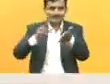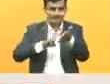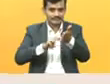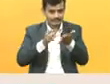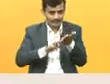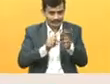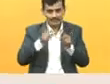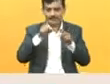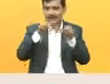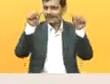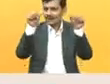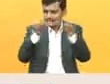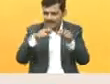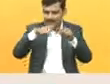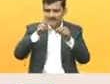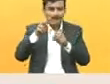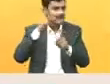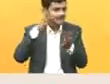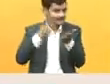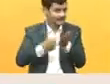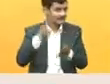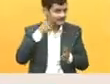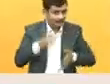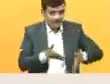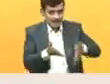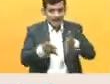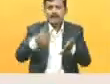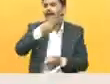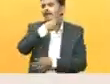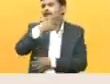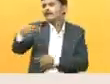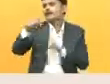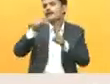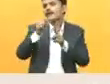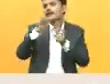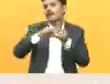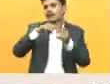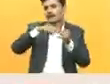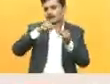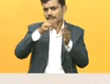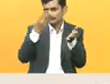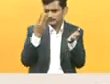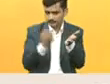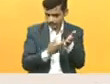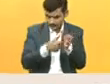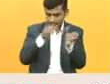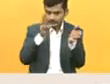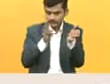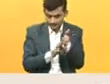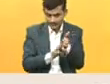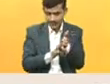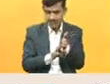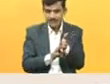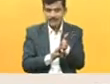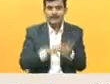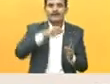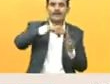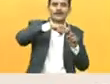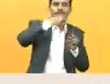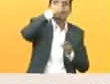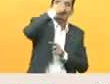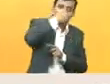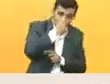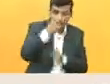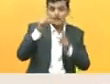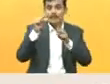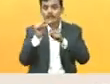और कावेरी नदी के तटों पर पुष्करम होते हैं। ये दोनों ही पर्व हमारी पवित्र